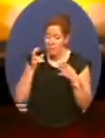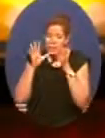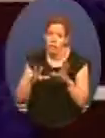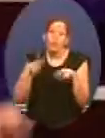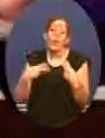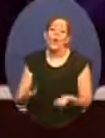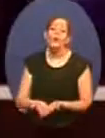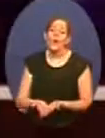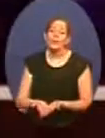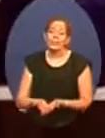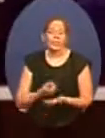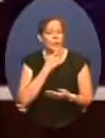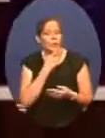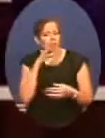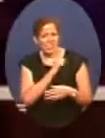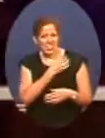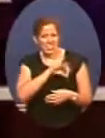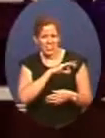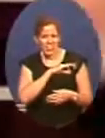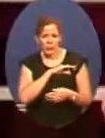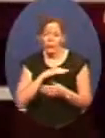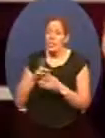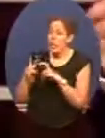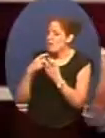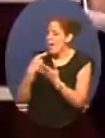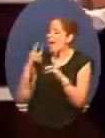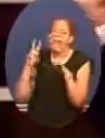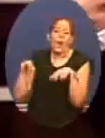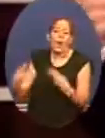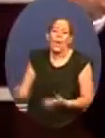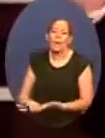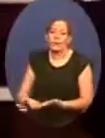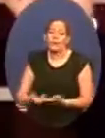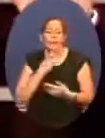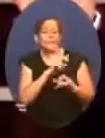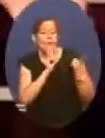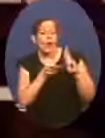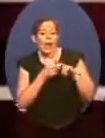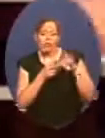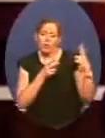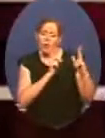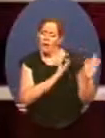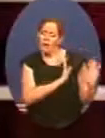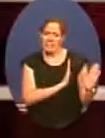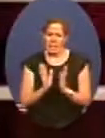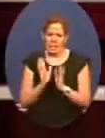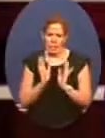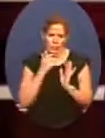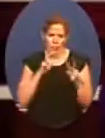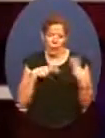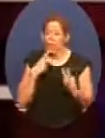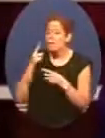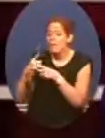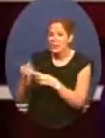הוא חלש, אם לתפיסתנו, האדוארד סטרוק... By definition הוא לא יכול להיות. אם הוא מהעולם השלישי, אז הוא חייב להיות צדיק. הוא צריך להיות ישר, הוא לא יכול להיות.